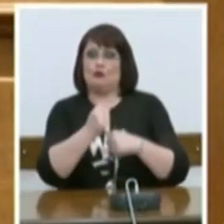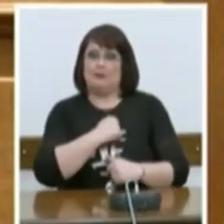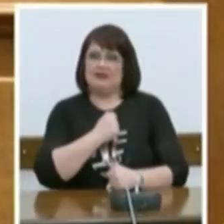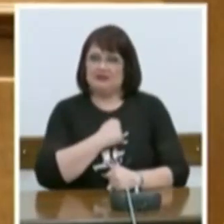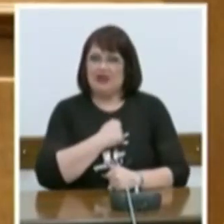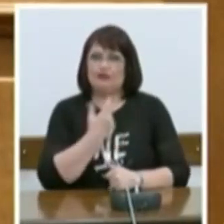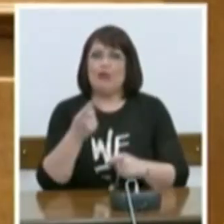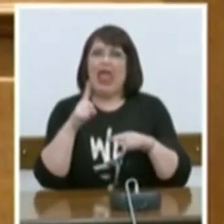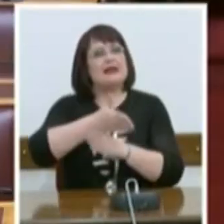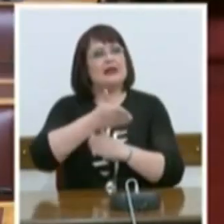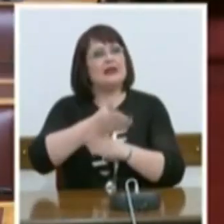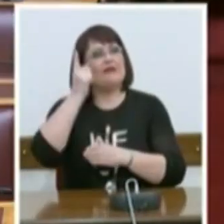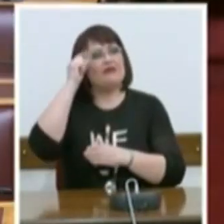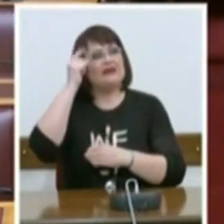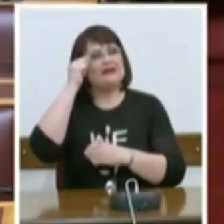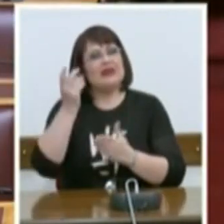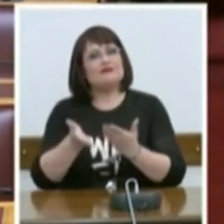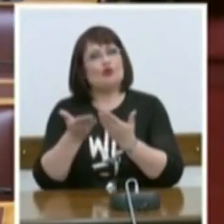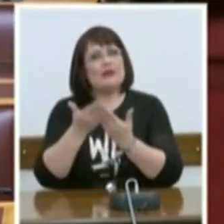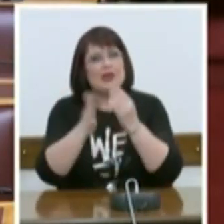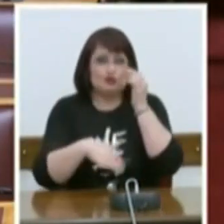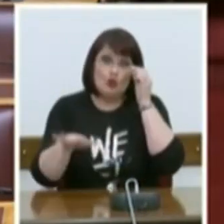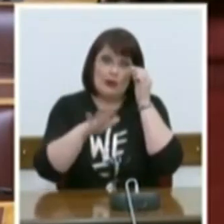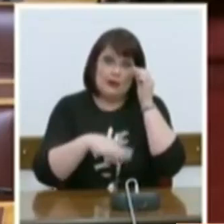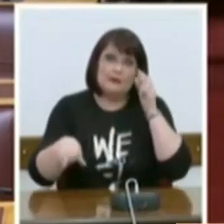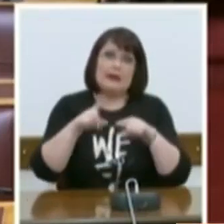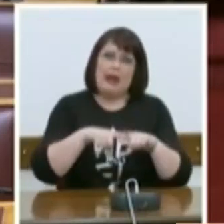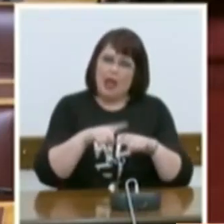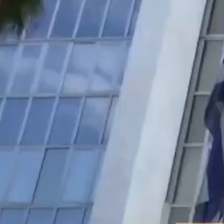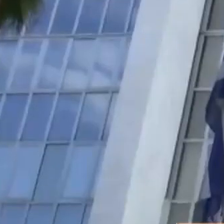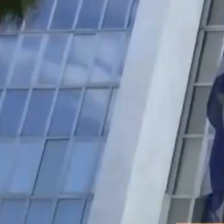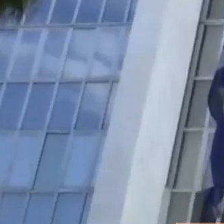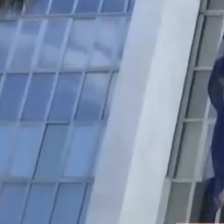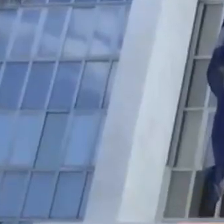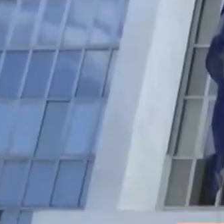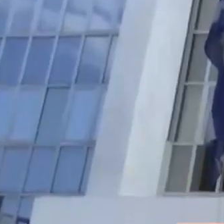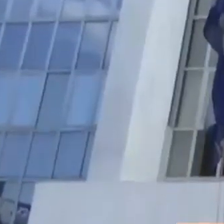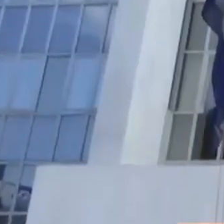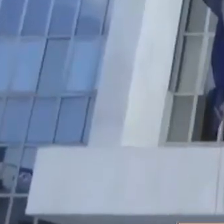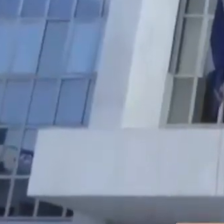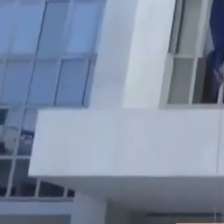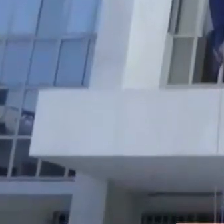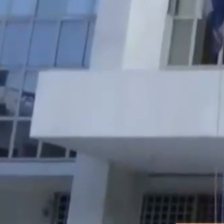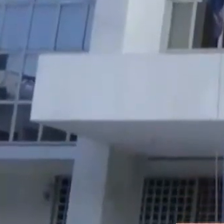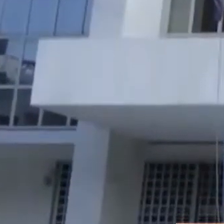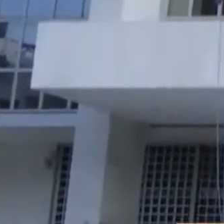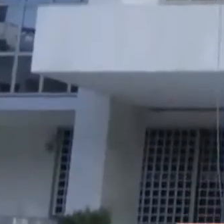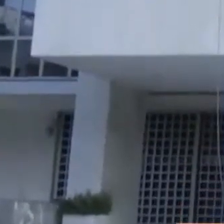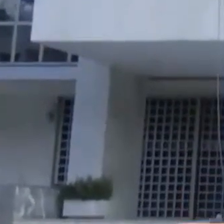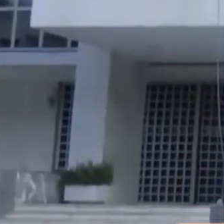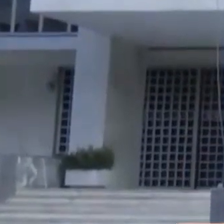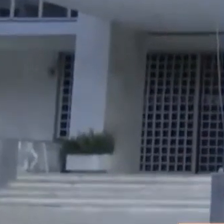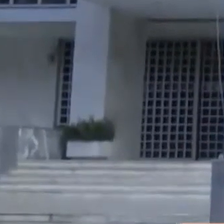Στοιχεία σχετικά με τις δημόσιες καταγγελίες του για Greek Mafia και εκβιασμούς στο κόμμα του καλείται να καταθέσει την ερχόμενη Τρίτη ο Βασίλης Τίγκας στο